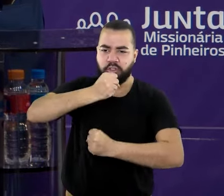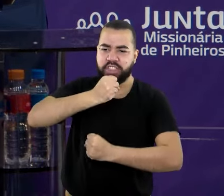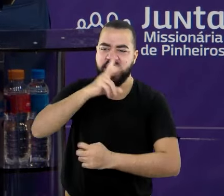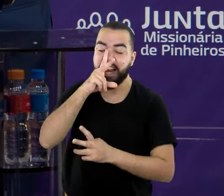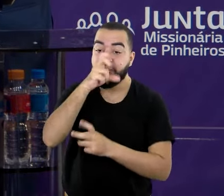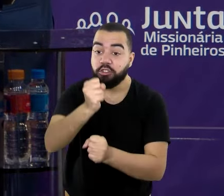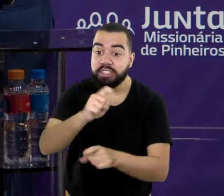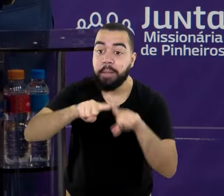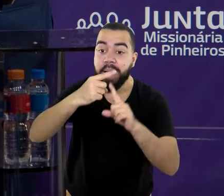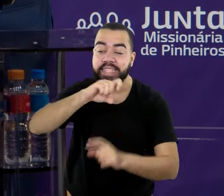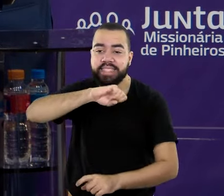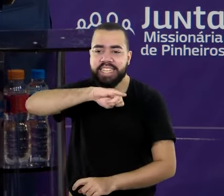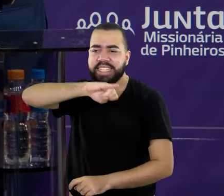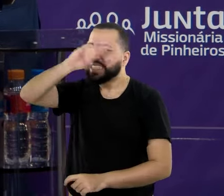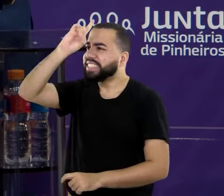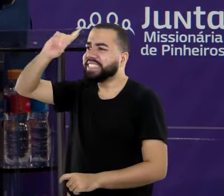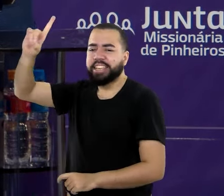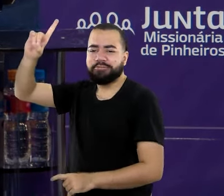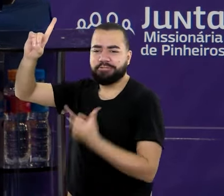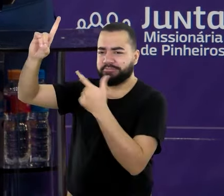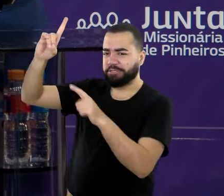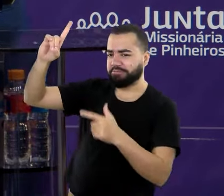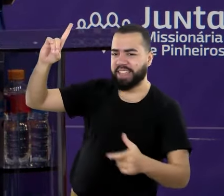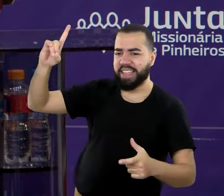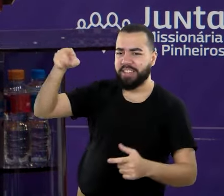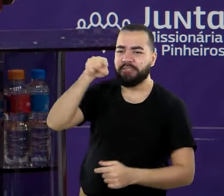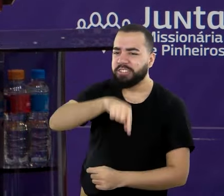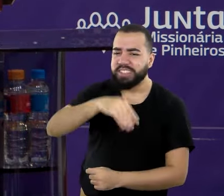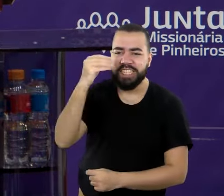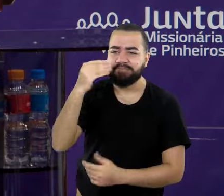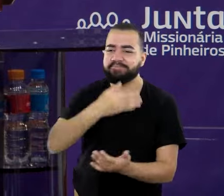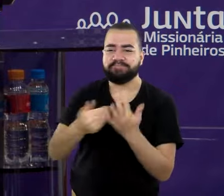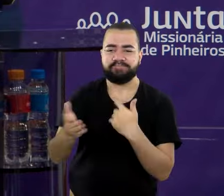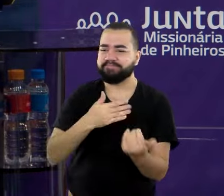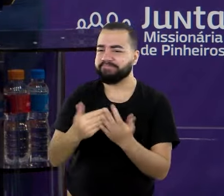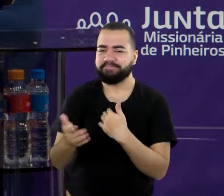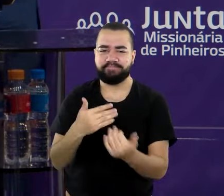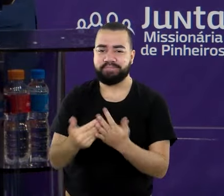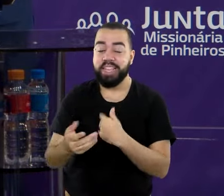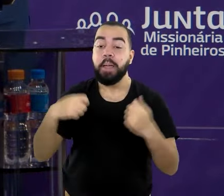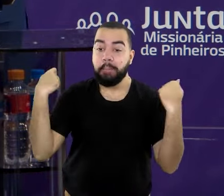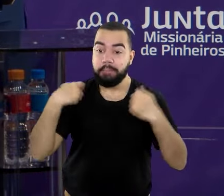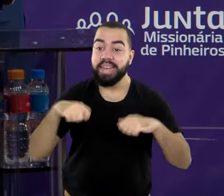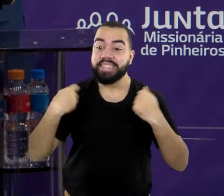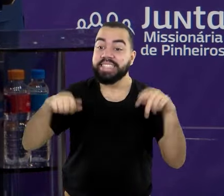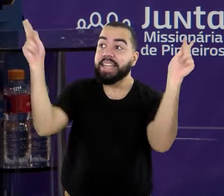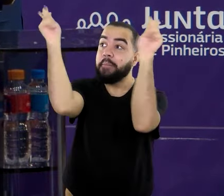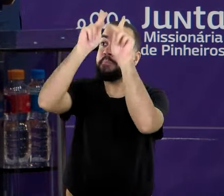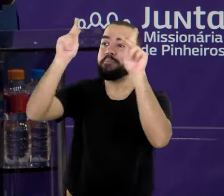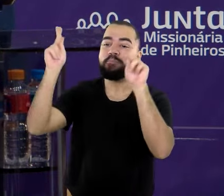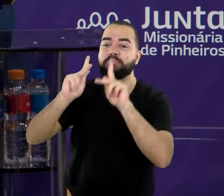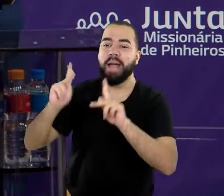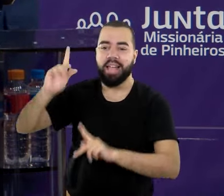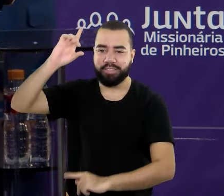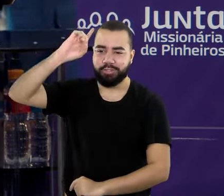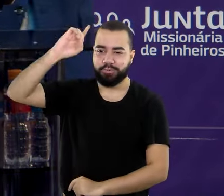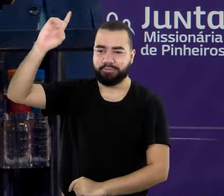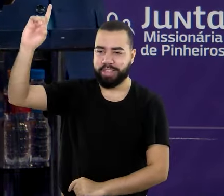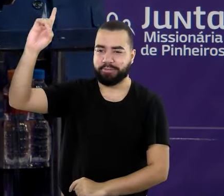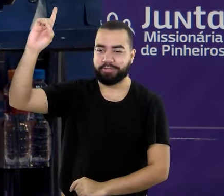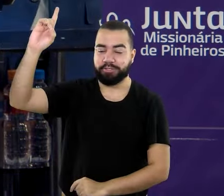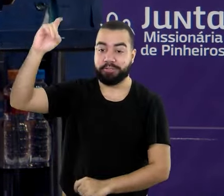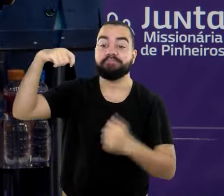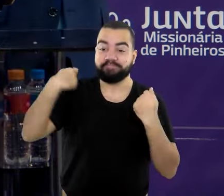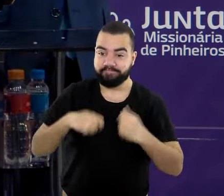se isso não tiver Deus, nada adianta na sua vida. 하나님과 화평해야 합니다. Por isso tem que ter paz com Deus. 하나님과의